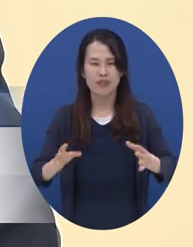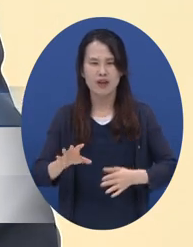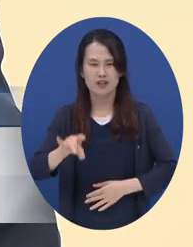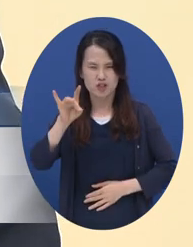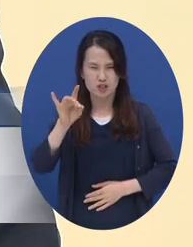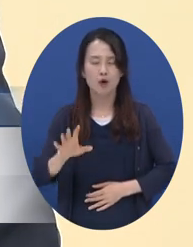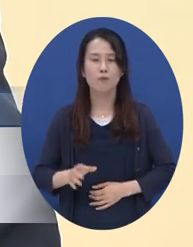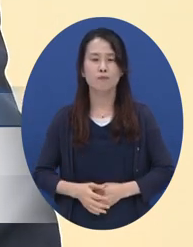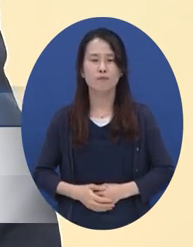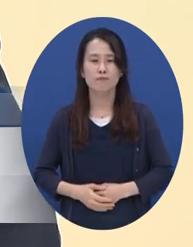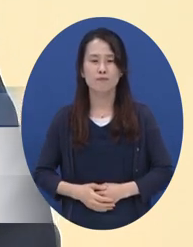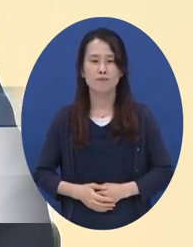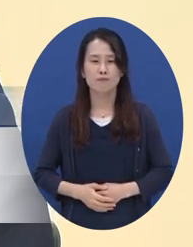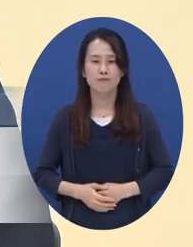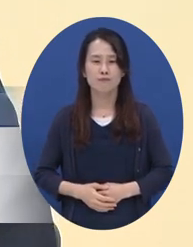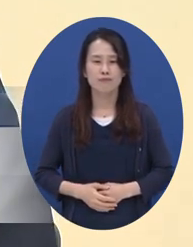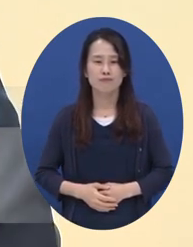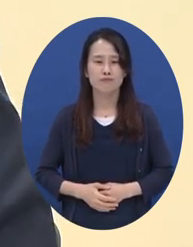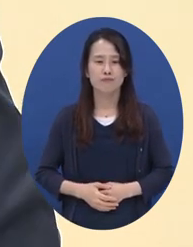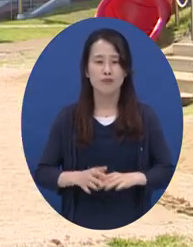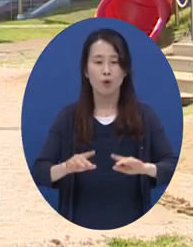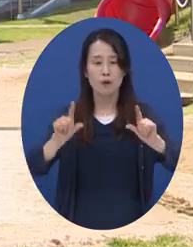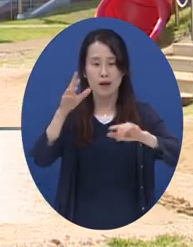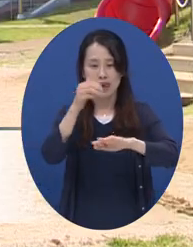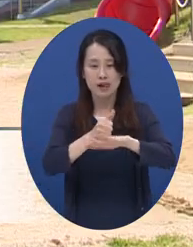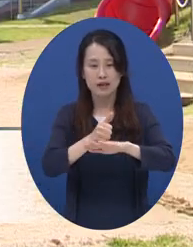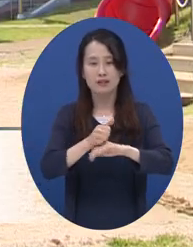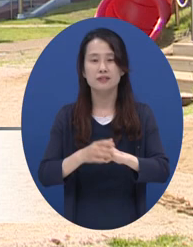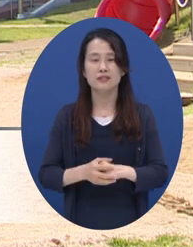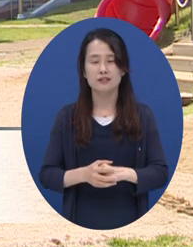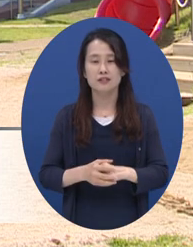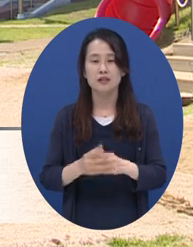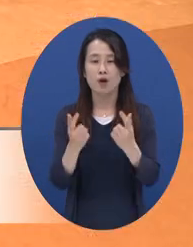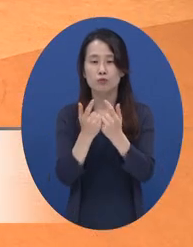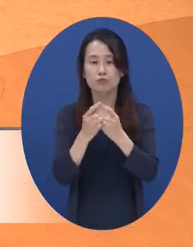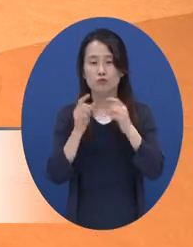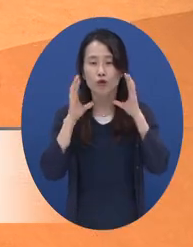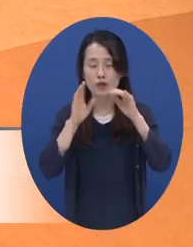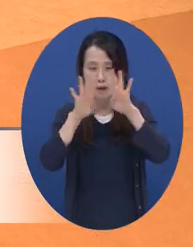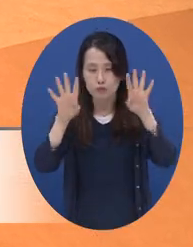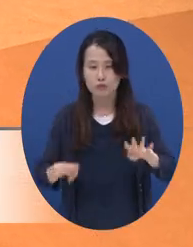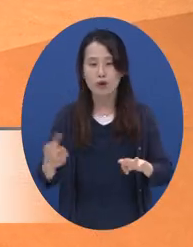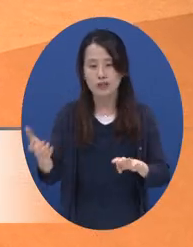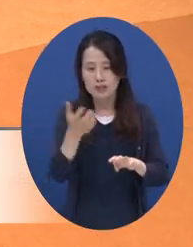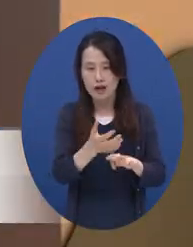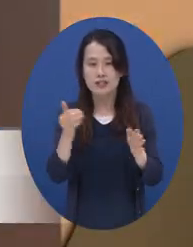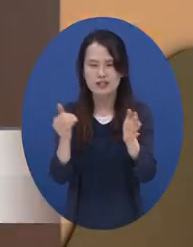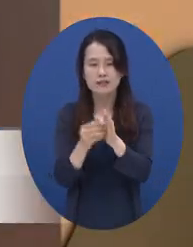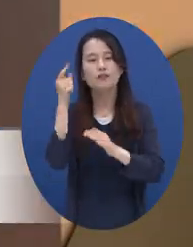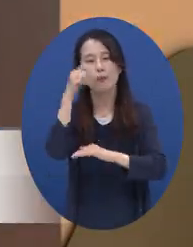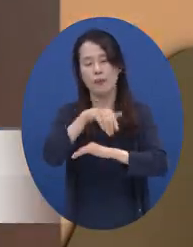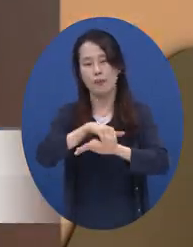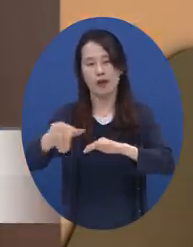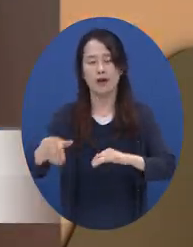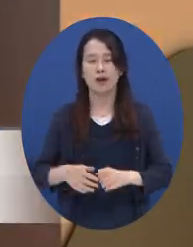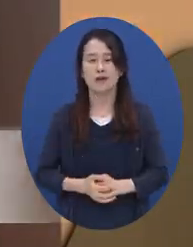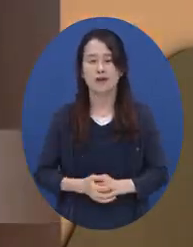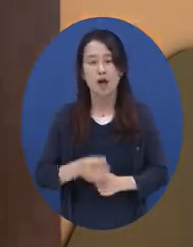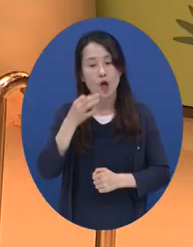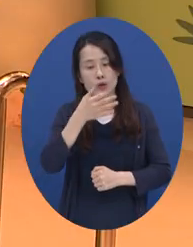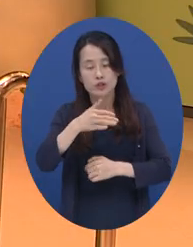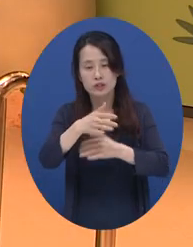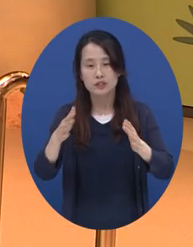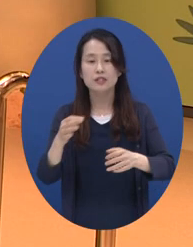겁니다. 38년 만에 처음입니다. 경기도는 올해 말까지 경기 북부 어린이 박물관 이관을 완료할